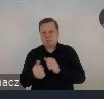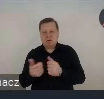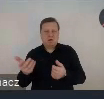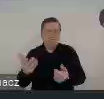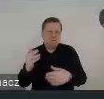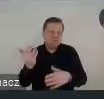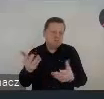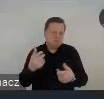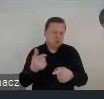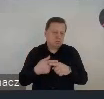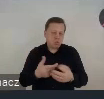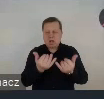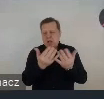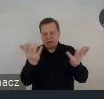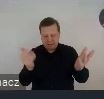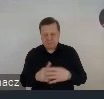spółkę